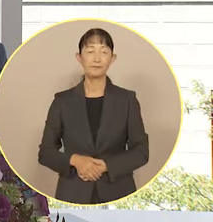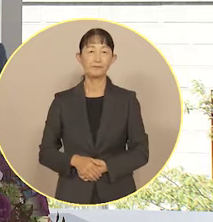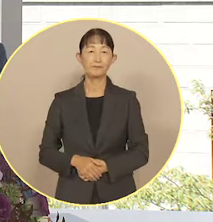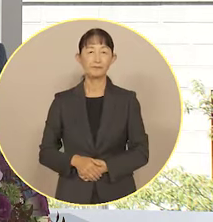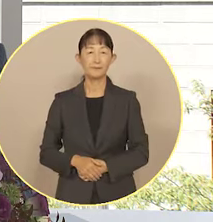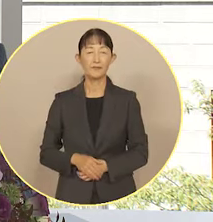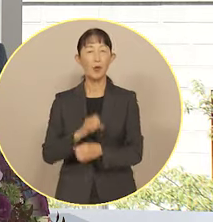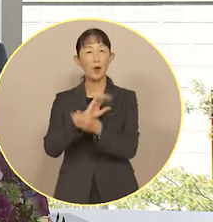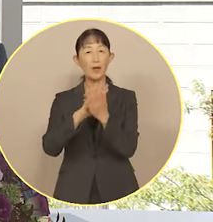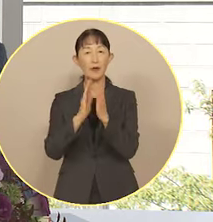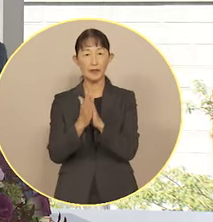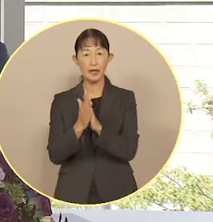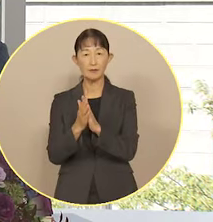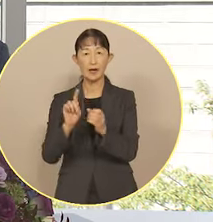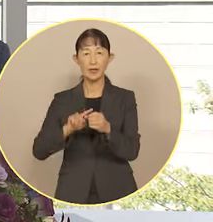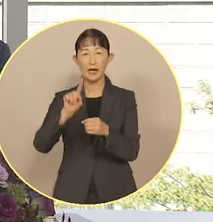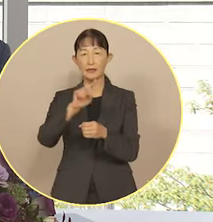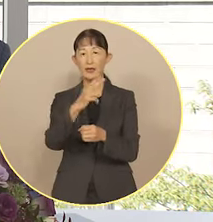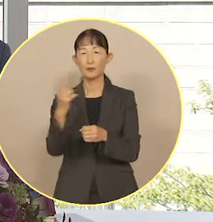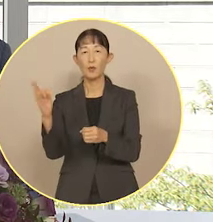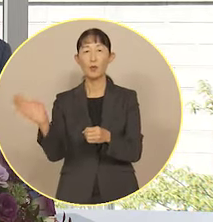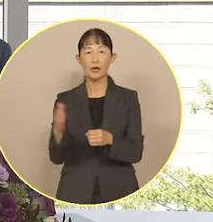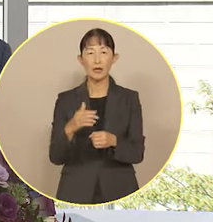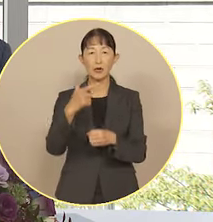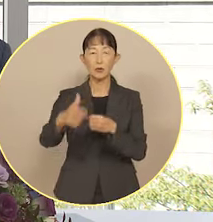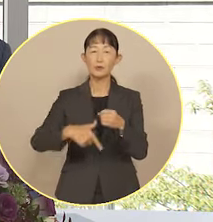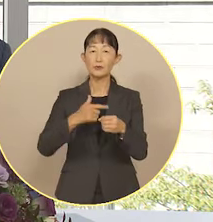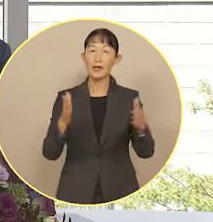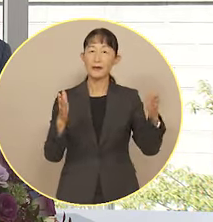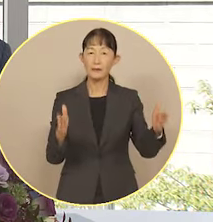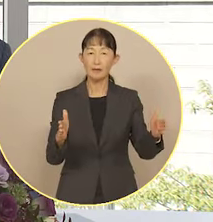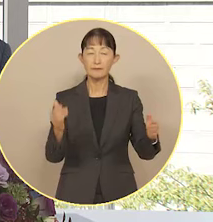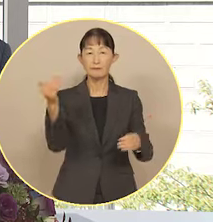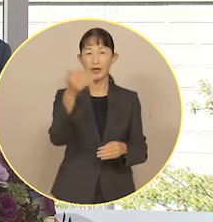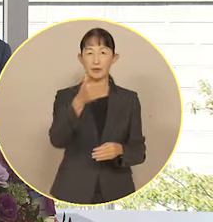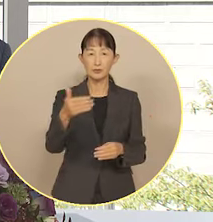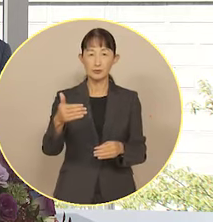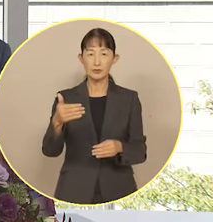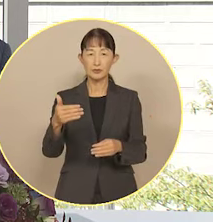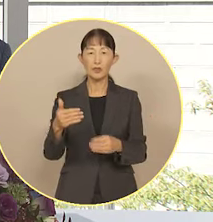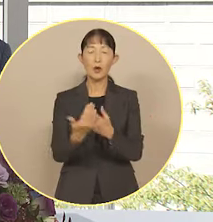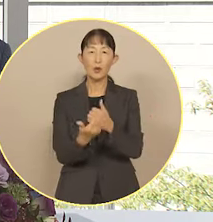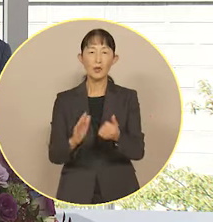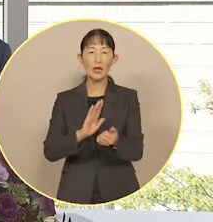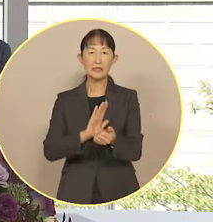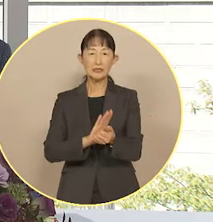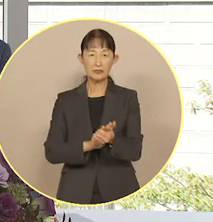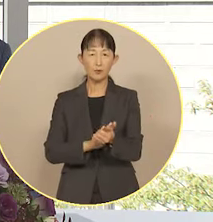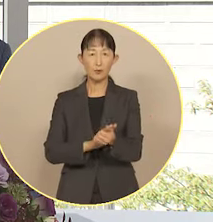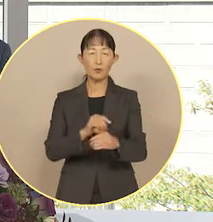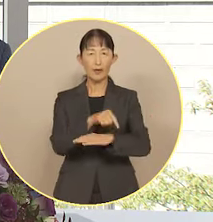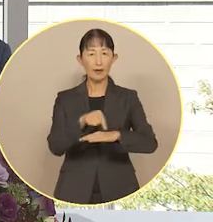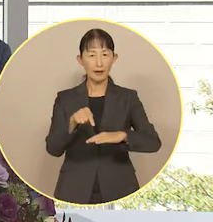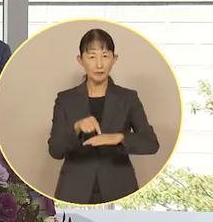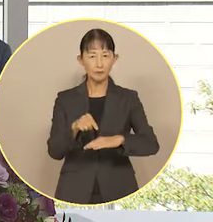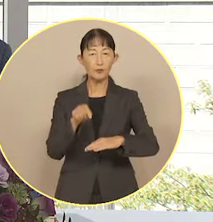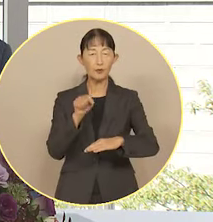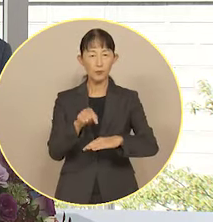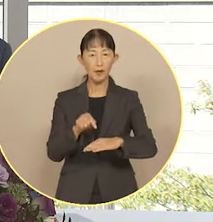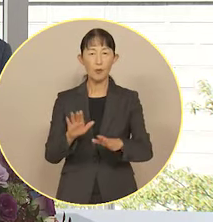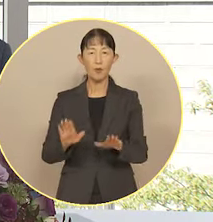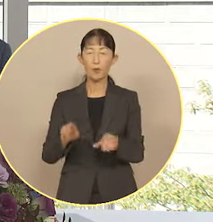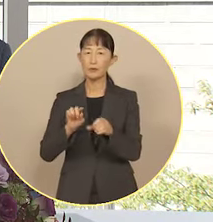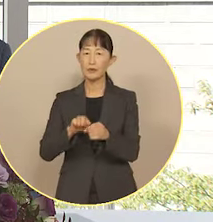ではあ来年度からの6年間にわたる第9次県保険医療計画を本年度策定いたし